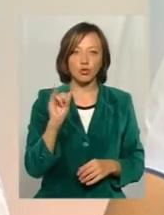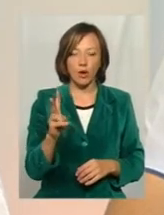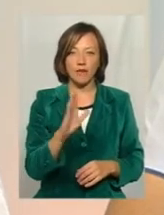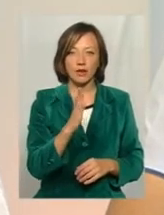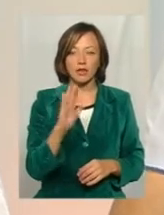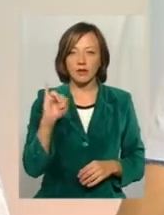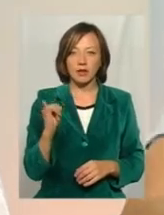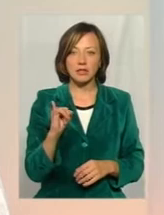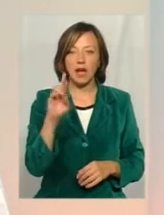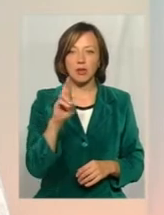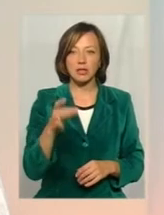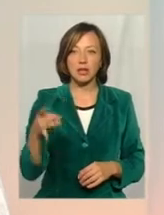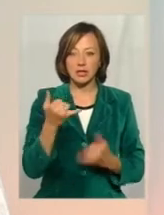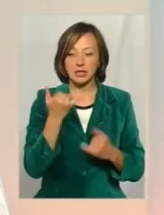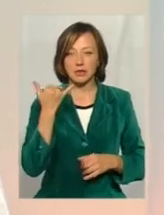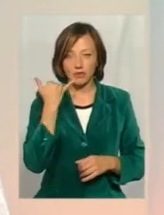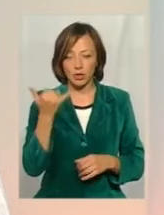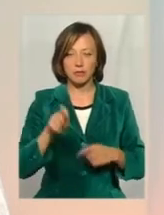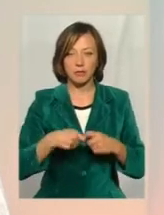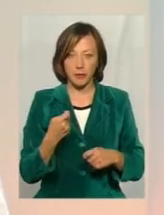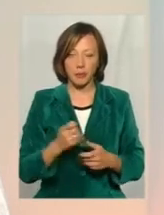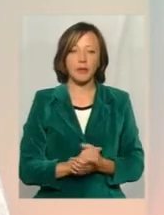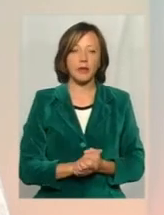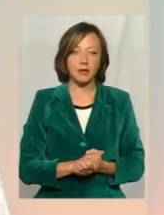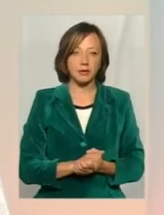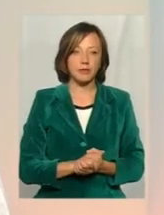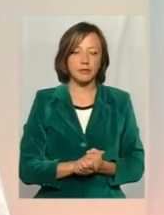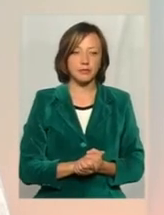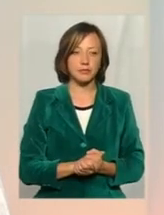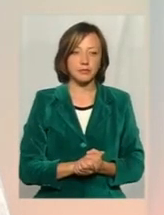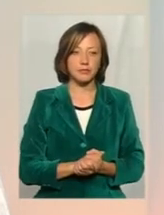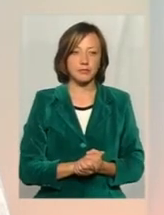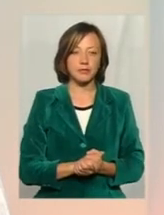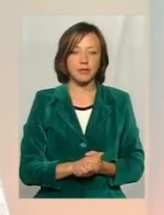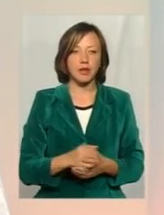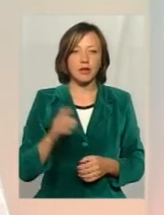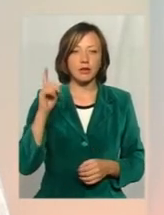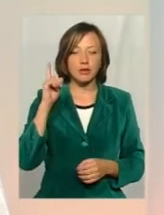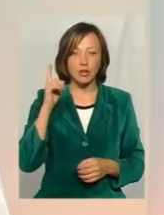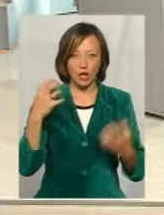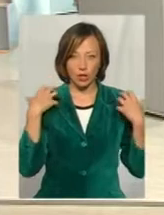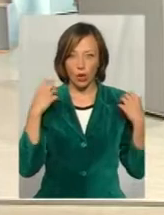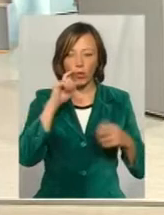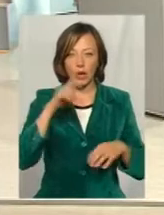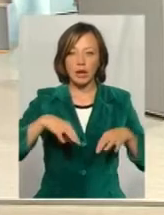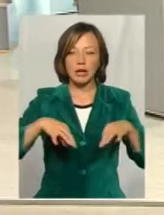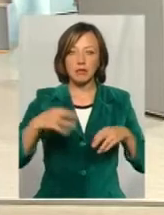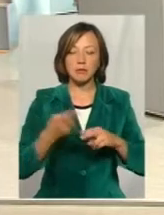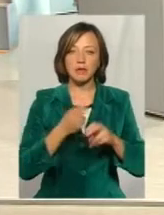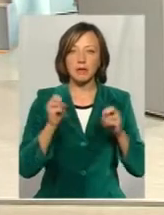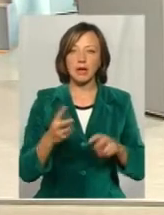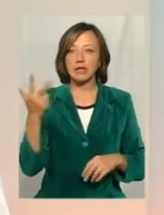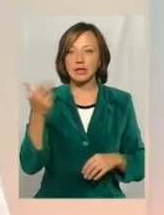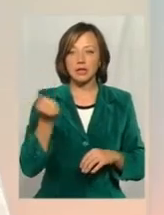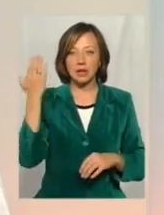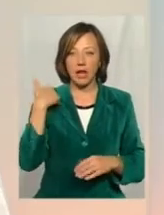і він Солихнівка до вас дзвонив, тільки що відірвались. Ага, так, так. Ми, от я тільки що почув, начальник УКС Трансбезпеки. Буквально 3 тижні назад я їду